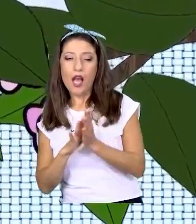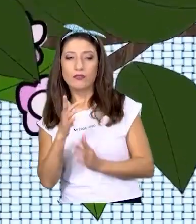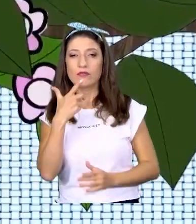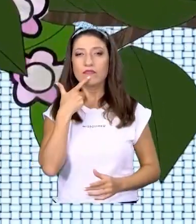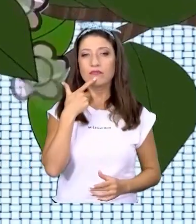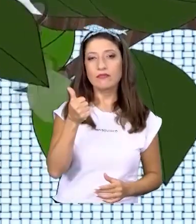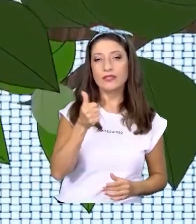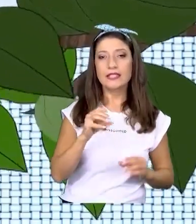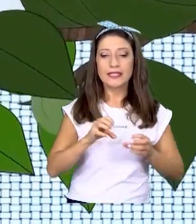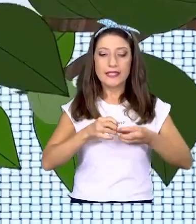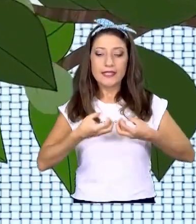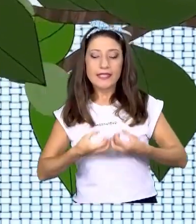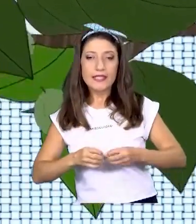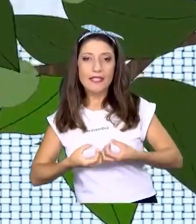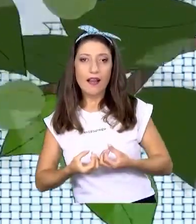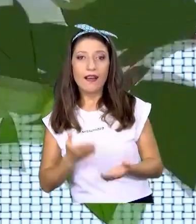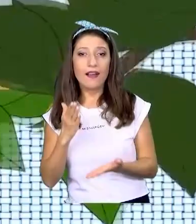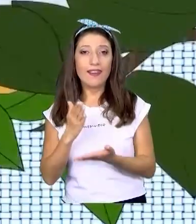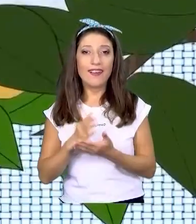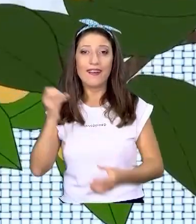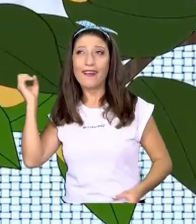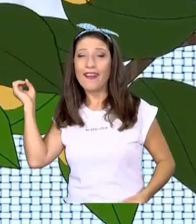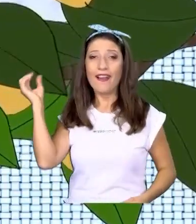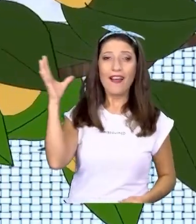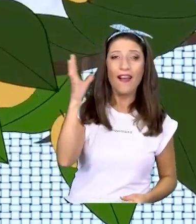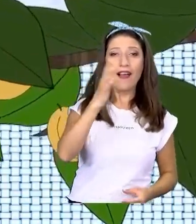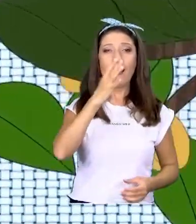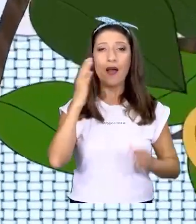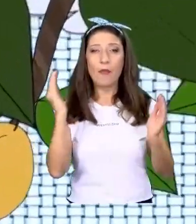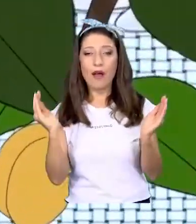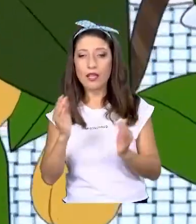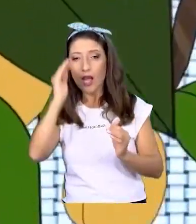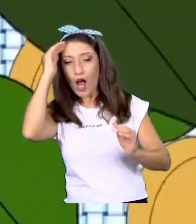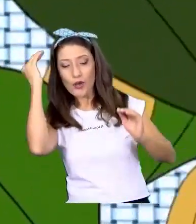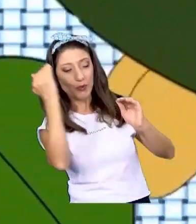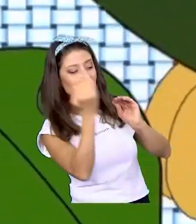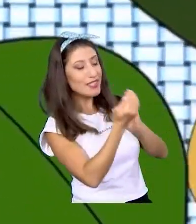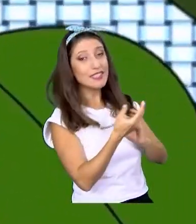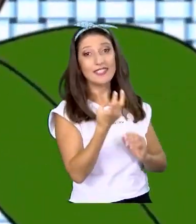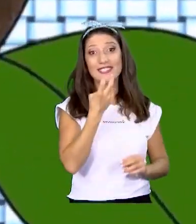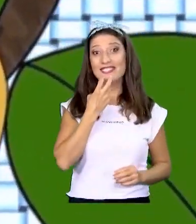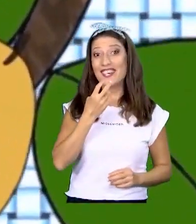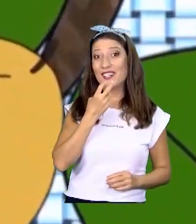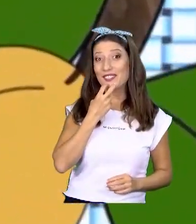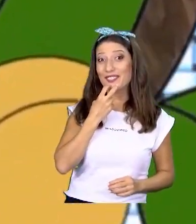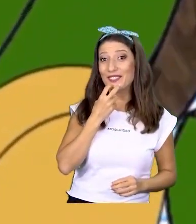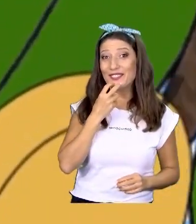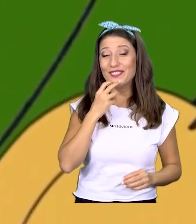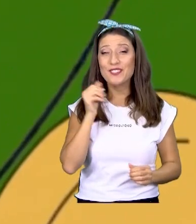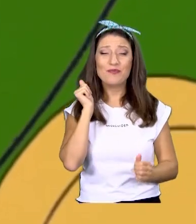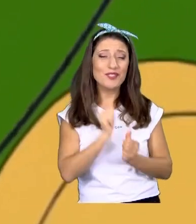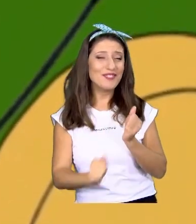Հասուն հյութեղ ծիրանի մեջ, կա արեգակ պահված թակում, ու ծիծաղում է